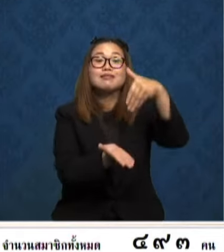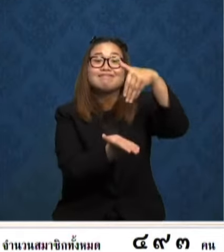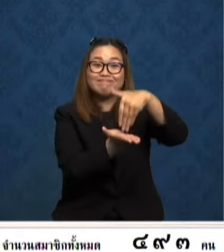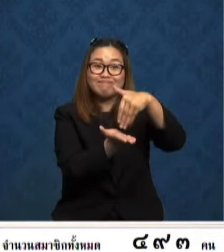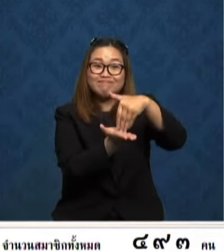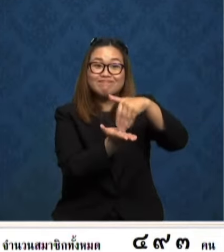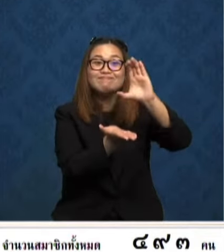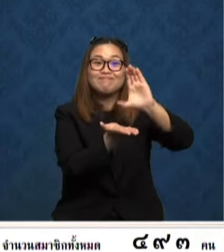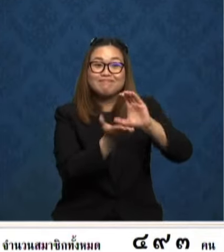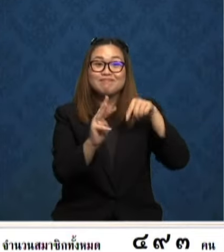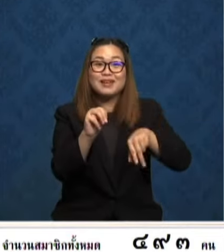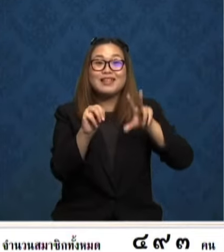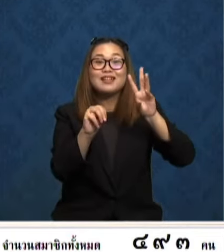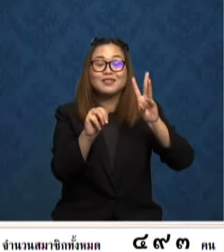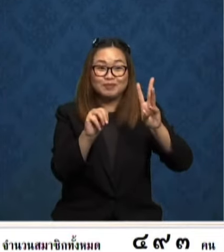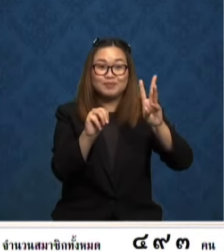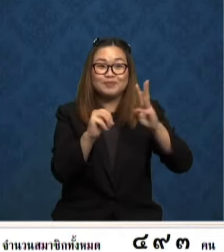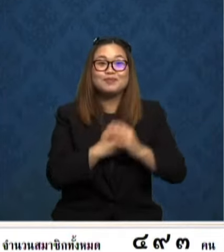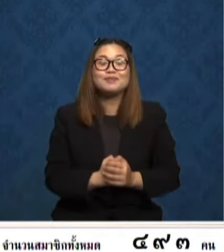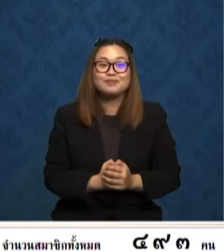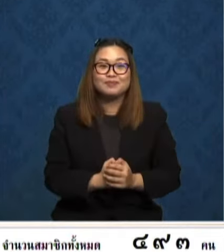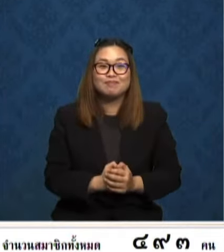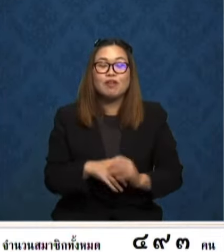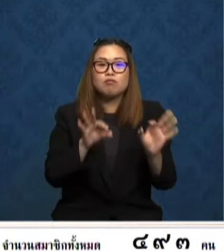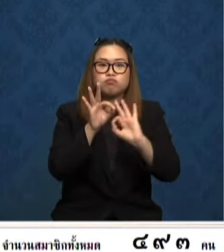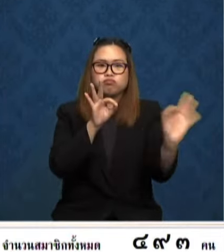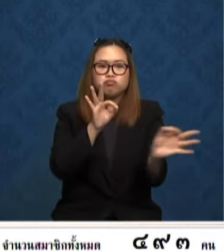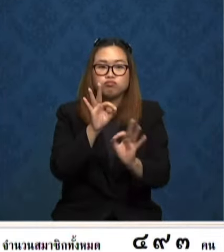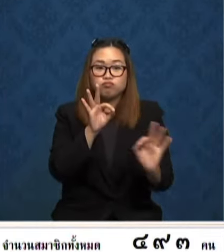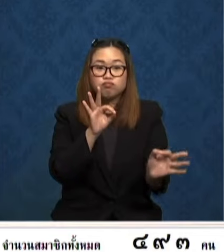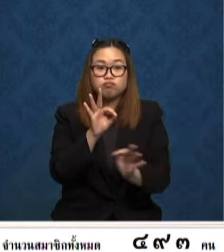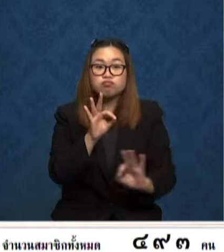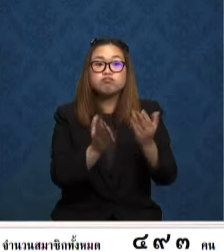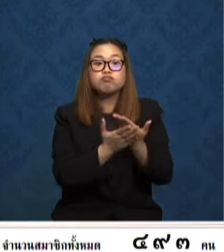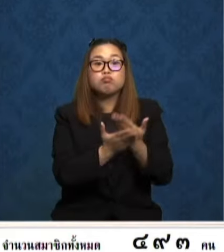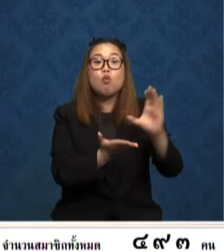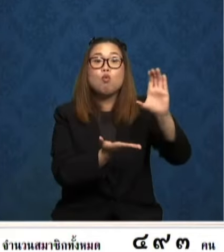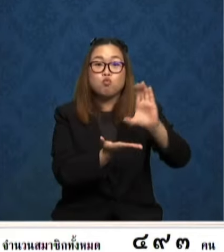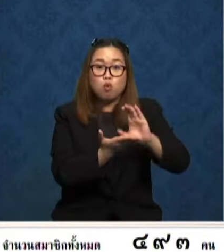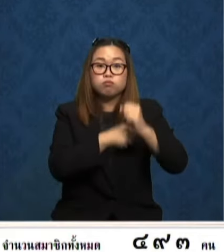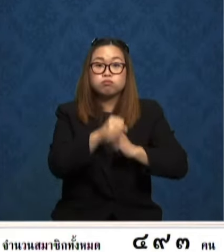าตราที่6ของร่างพระราชบัญญัติงบประมาณรายจ่ายงบประมาณประจำปี